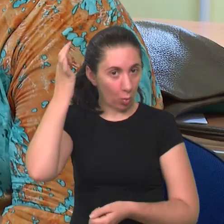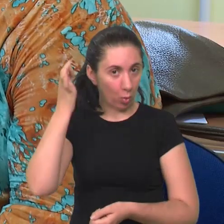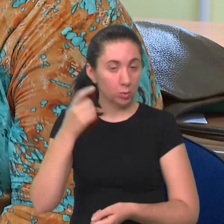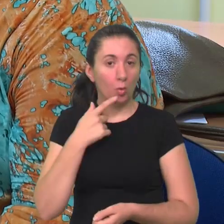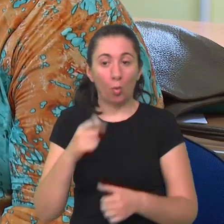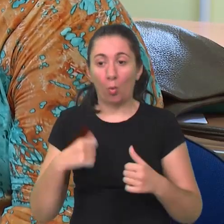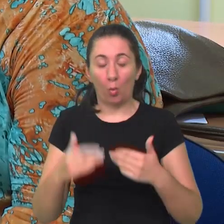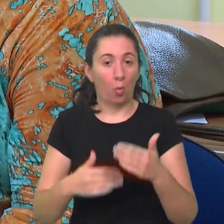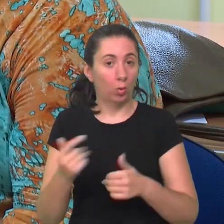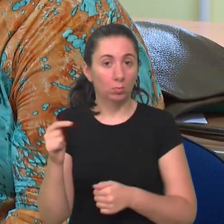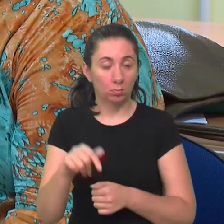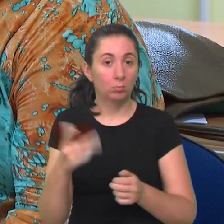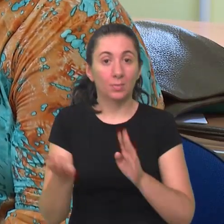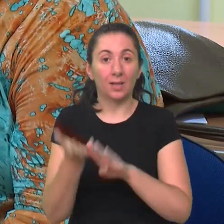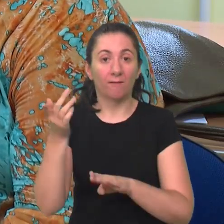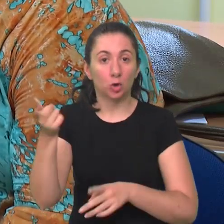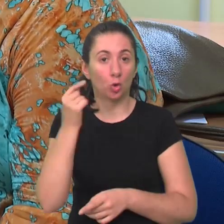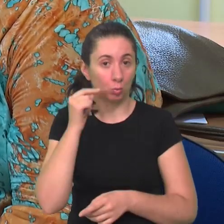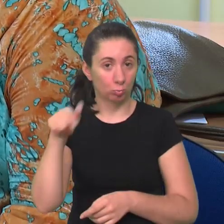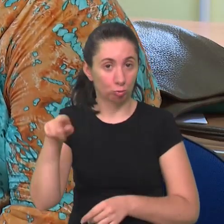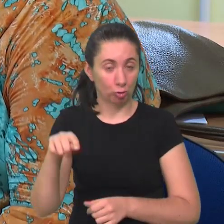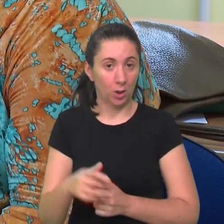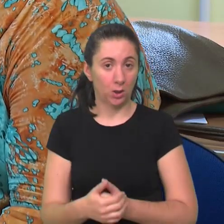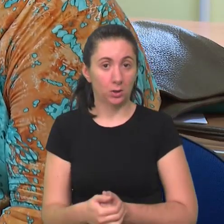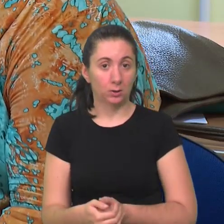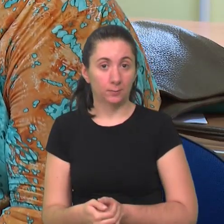dolazi sa godinama, najčešće kod muškaraca.